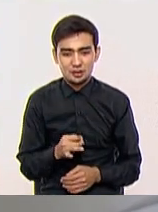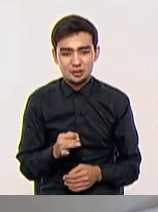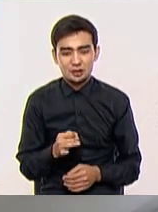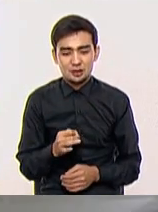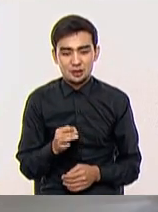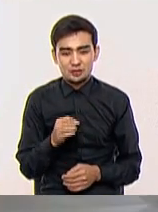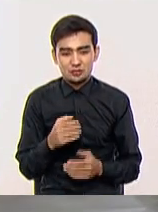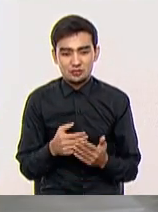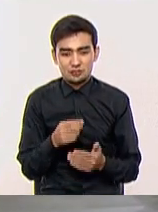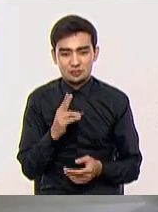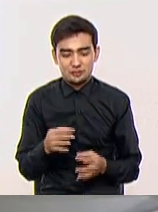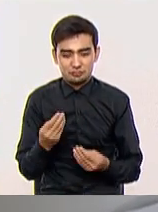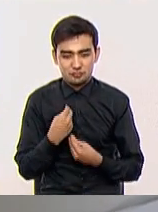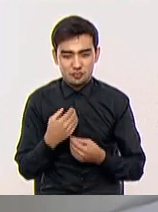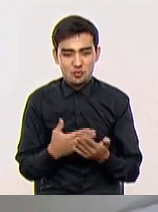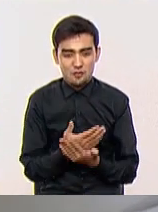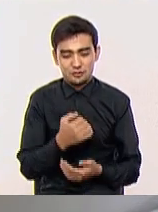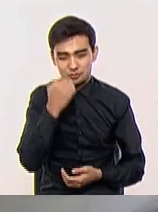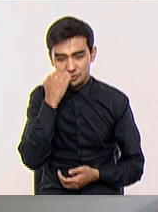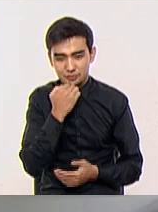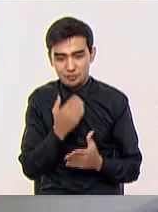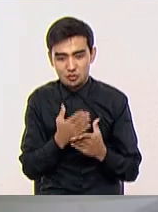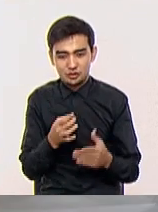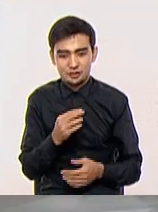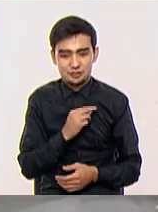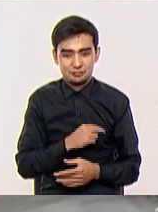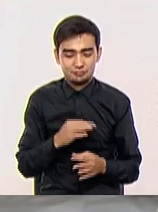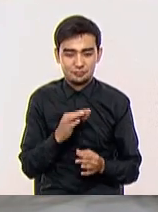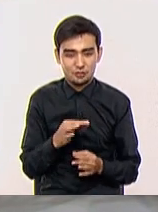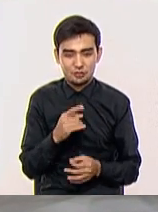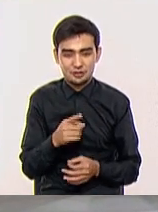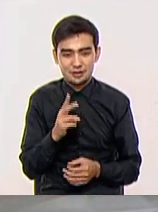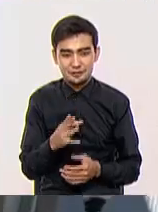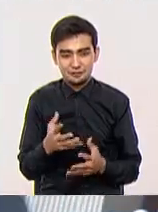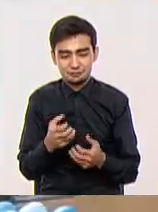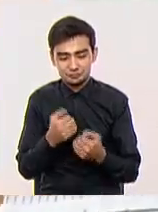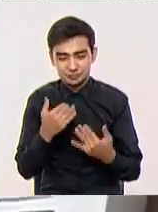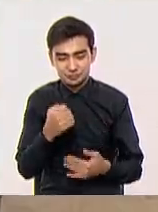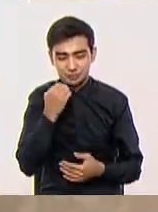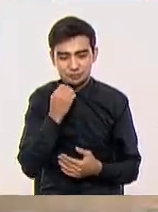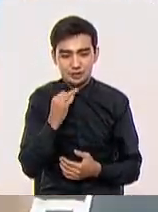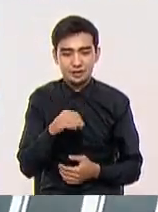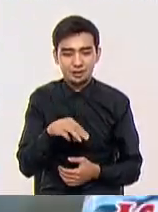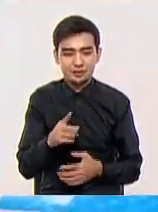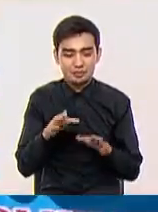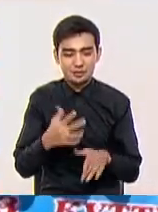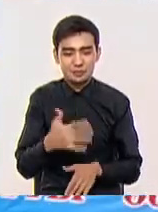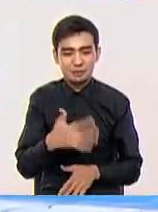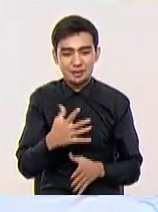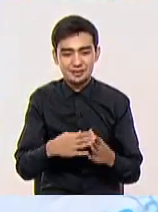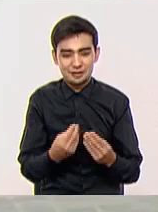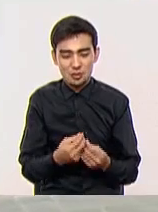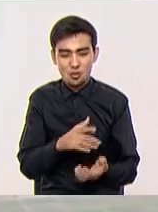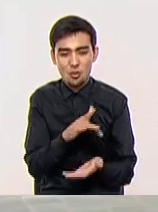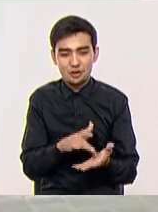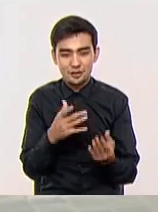Жалдап пәтер тұрып жүрдік. Міне рахмет. Өстіп еңбегімізді елеп, өстіп квартира алып отырмыз. Осылайша Талдықорғанның 55 отбасы қала